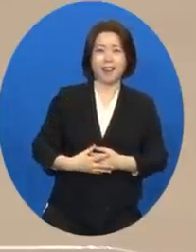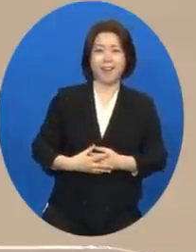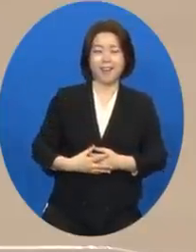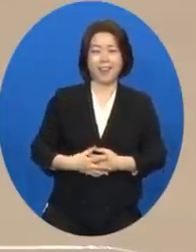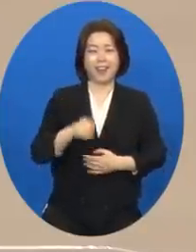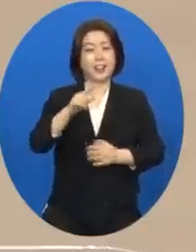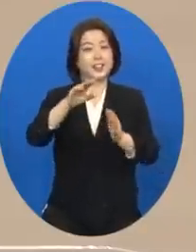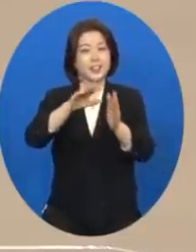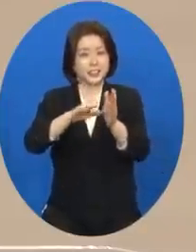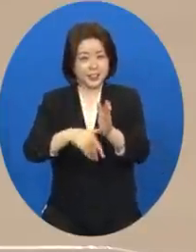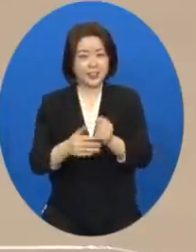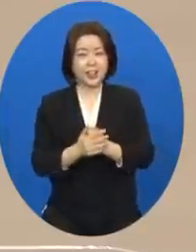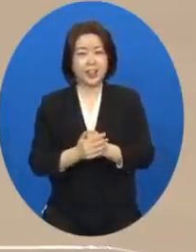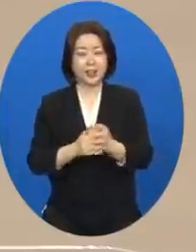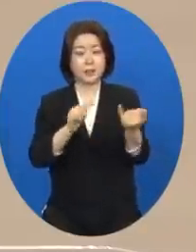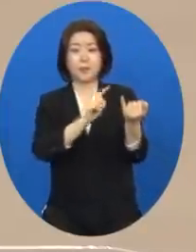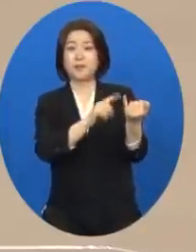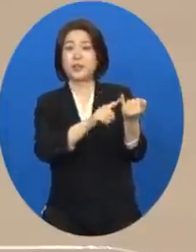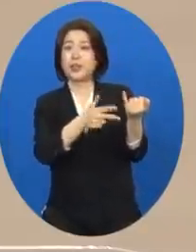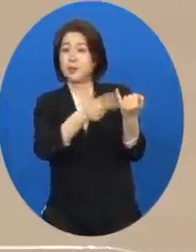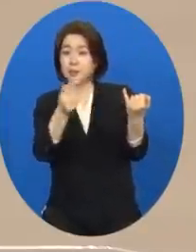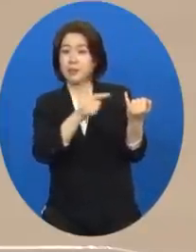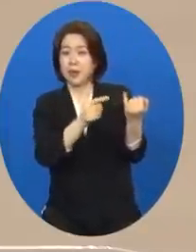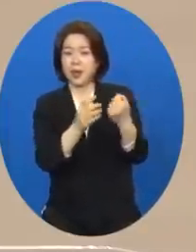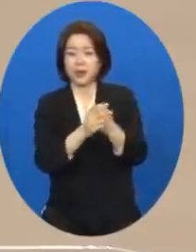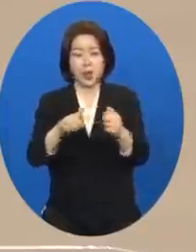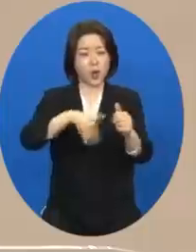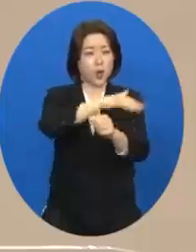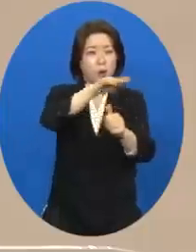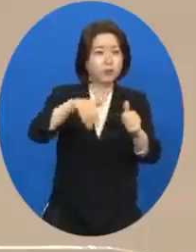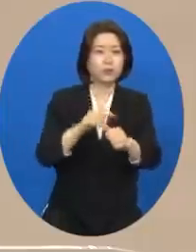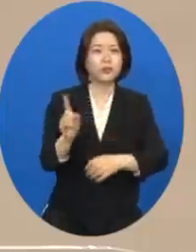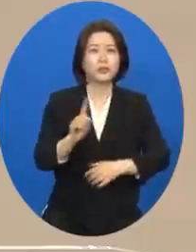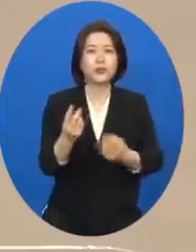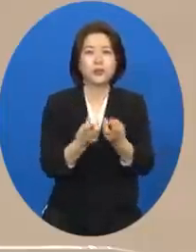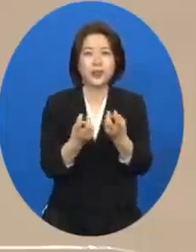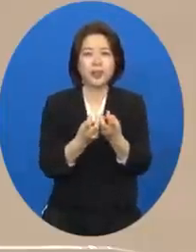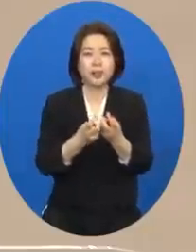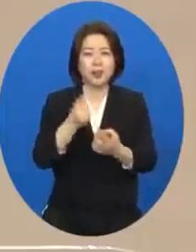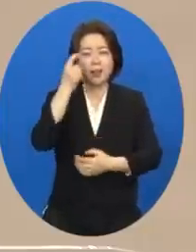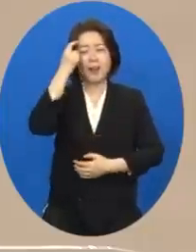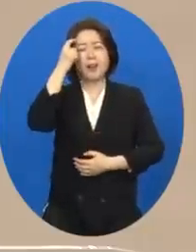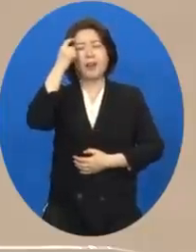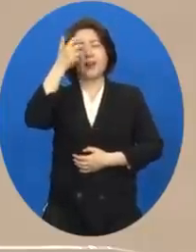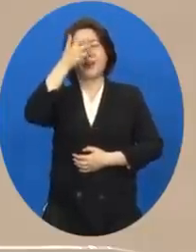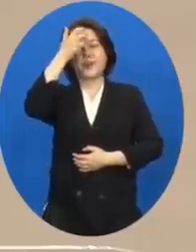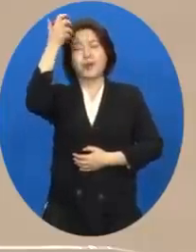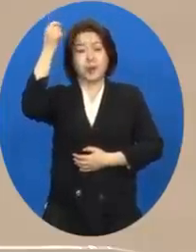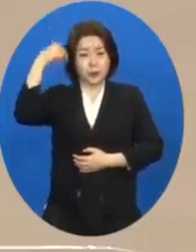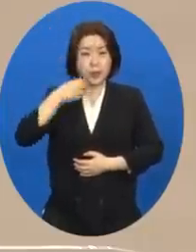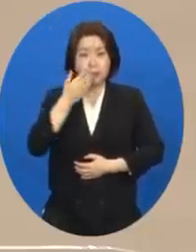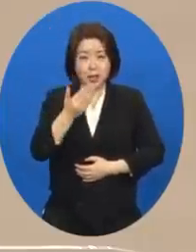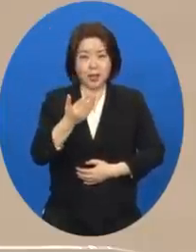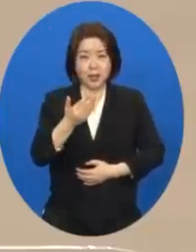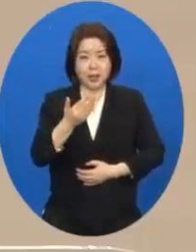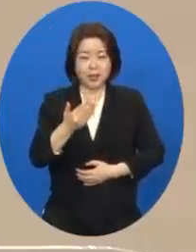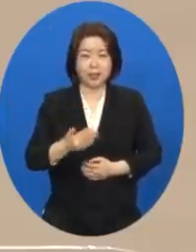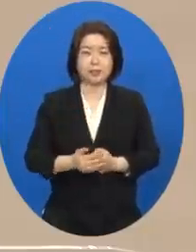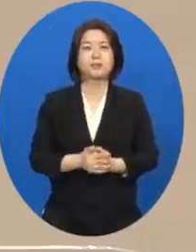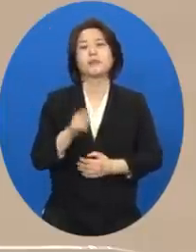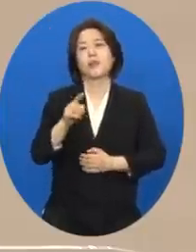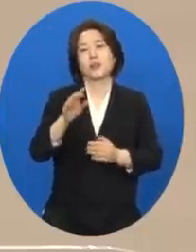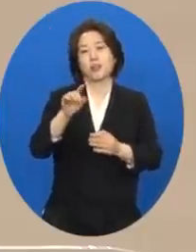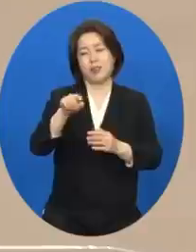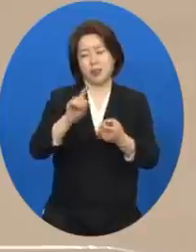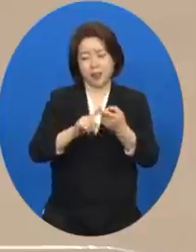여러분 그 때에 이 막달라 마리아의 분위기를 상상으로 도 얼마지 느낄 수 있으시겠죠 그게